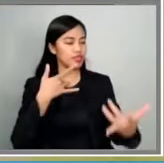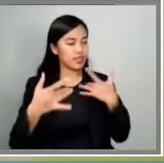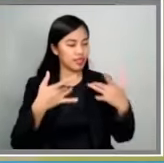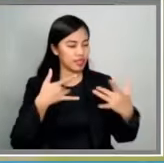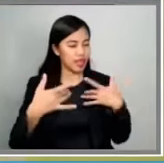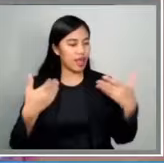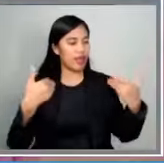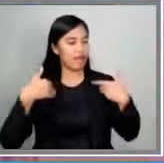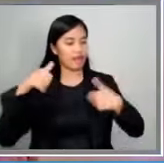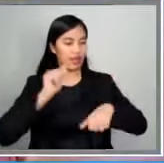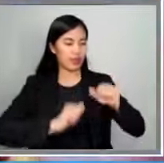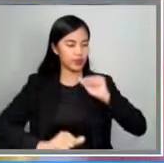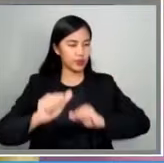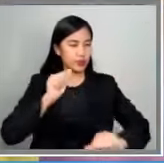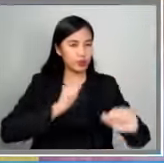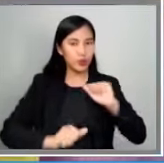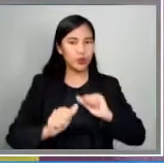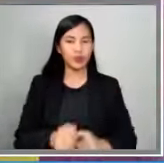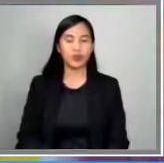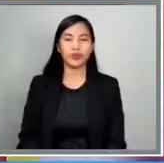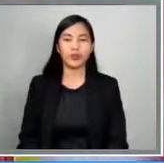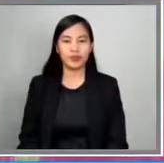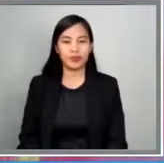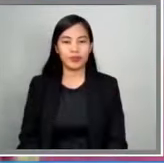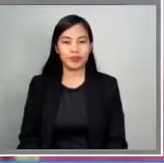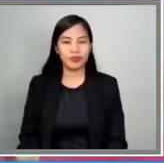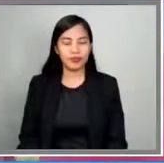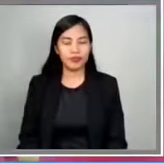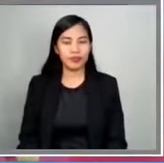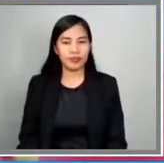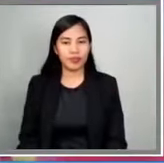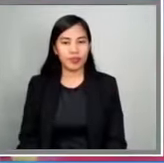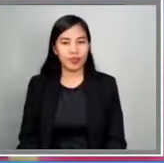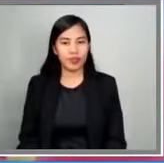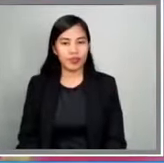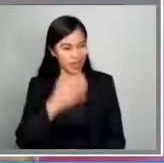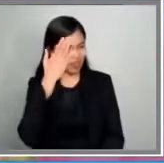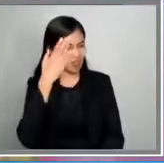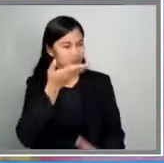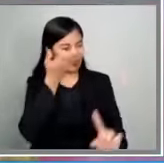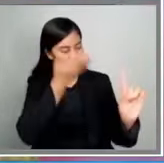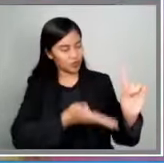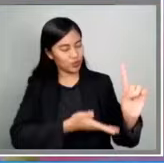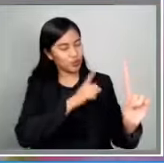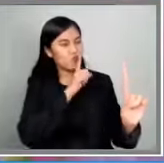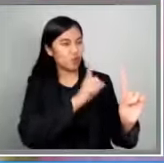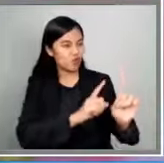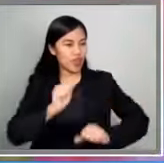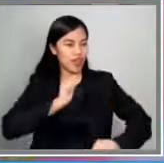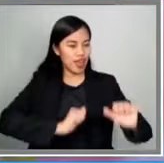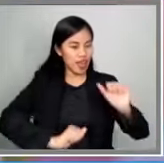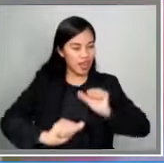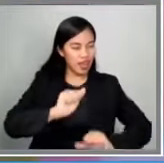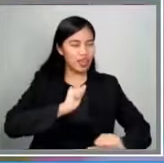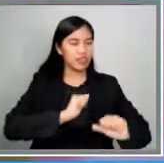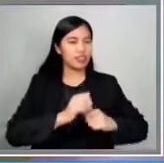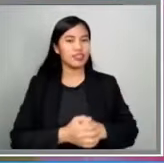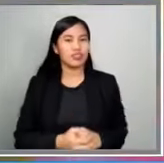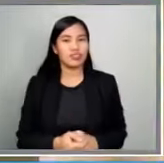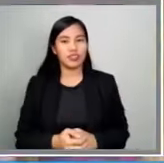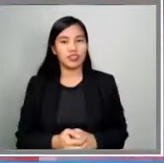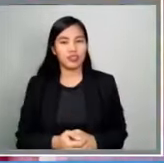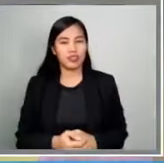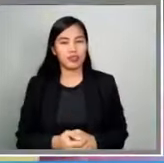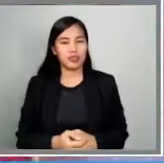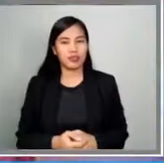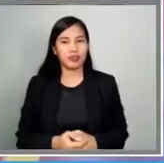sila. Dito sa Black Rider. Si Kylie, kilala naman natin. Talagang diba? Very, siya. Versatile. Noon